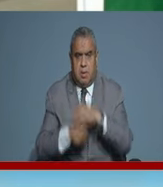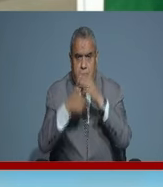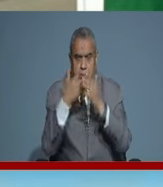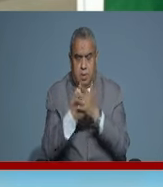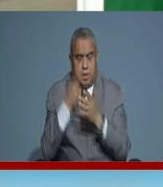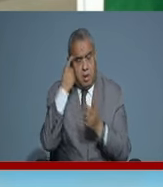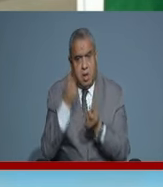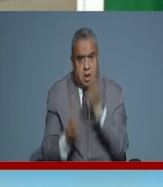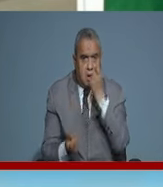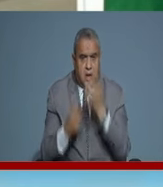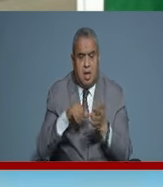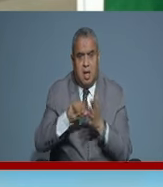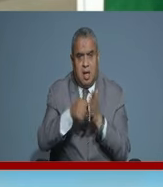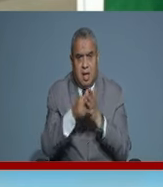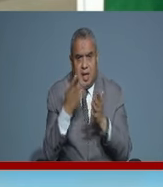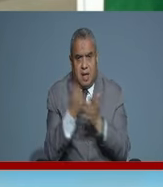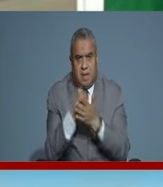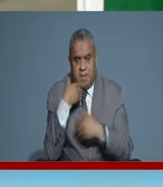جديدة وجريئة